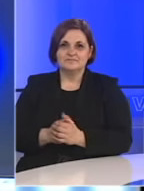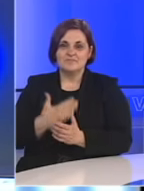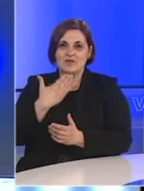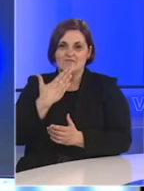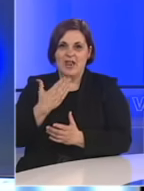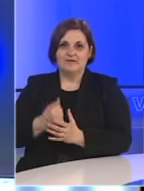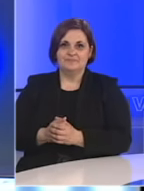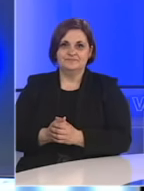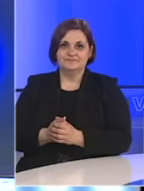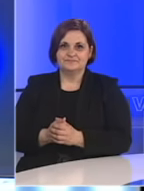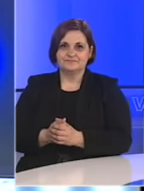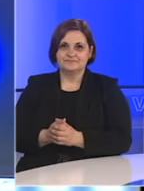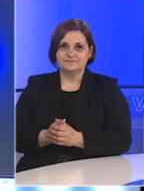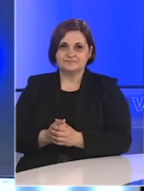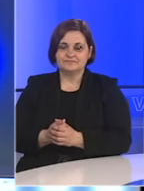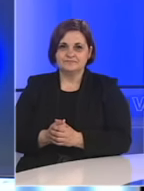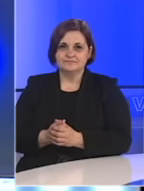vam.